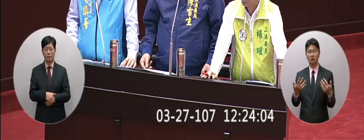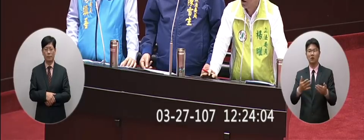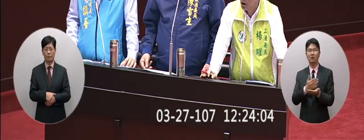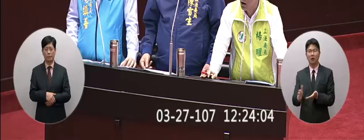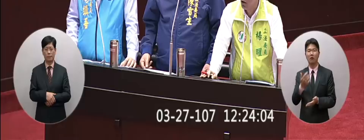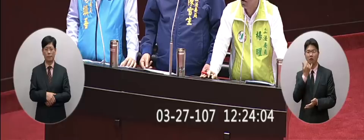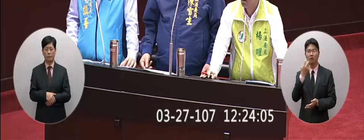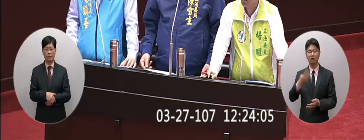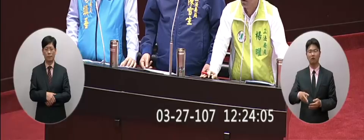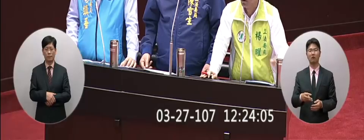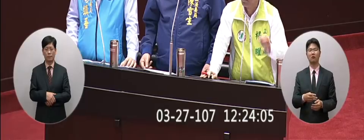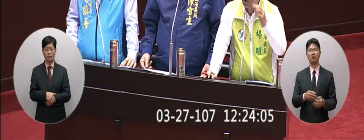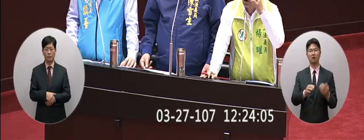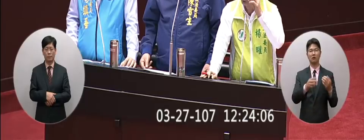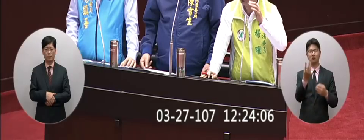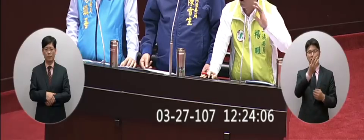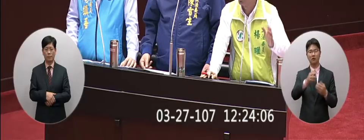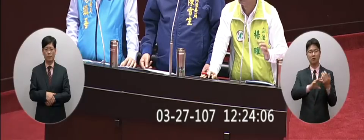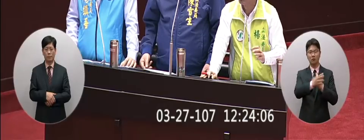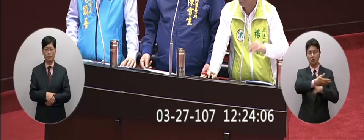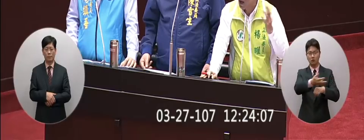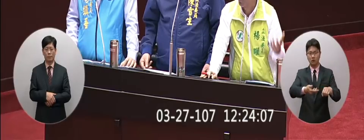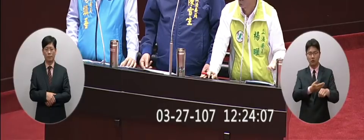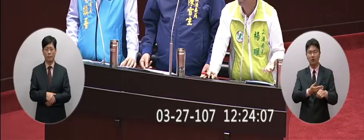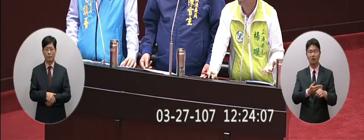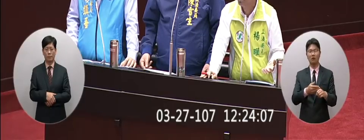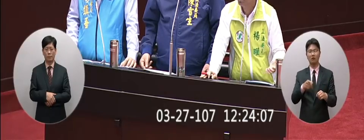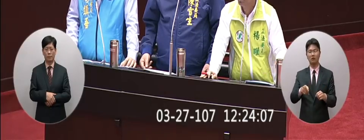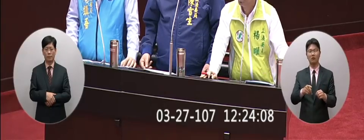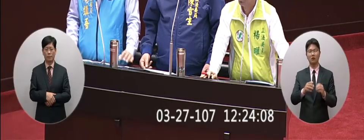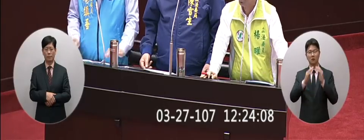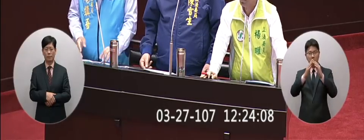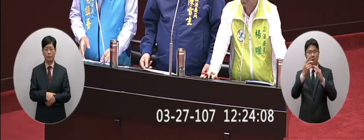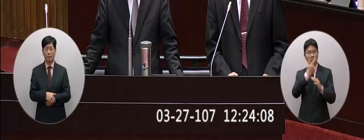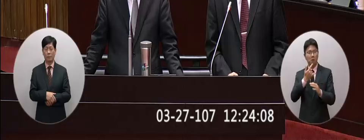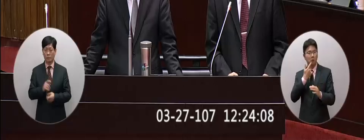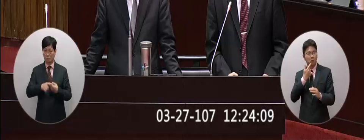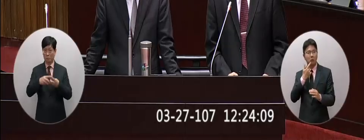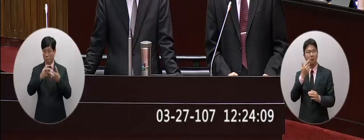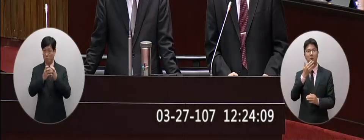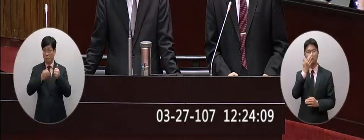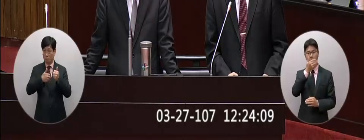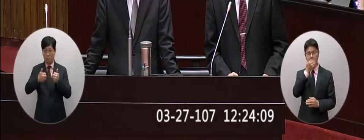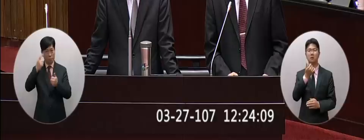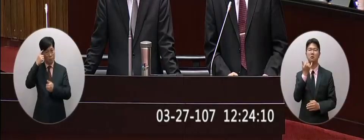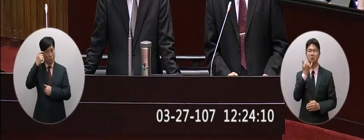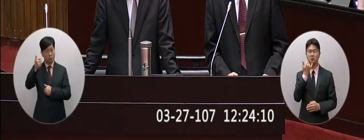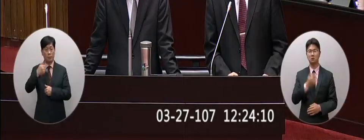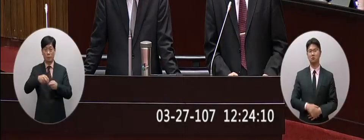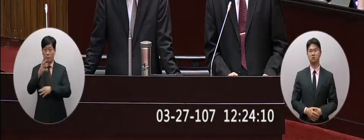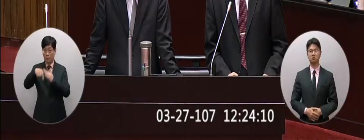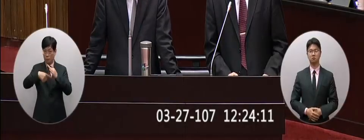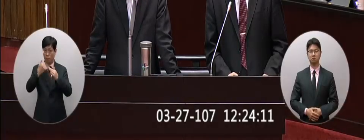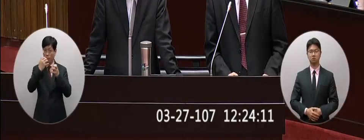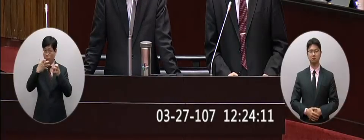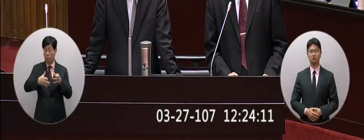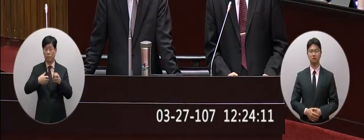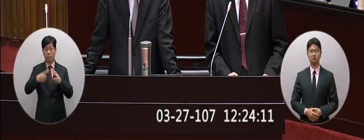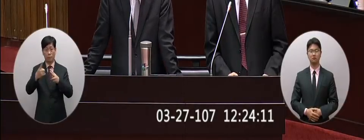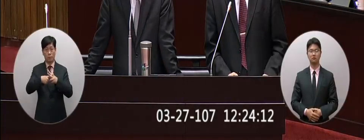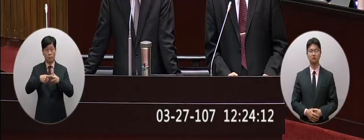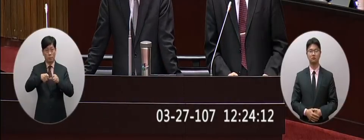以把三个离岛的市容更美化。 是杨委员的意见很好哈，行政院可以组成专案小